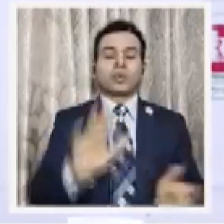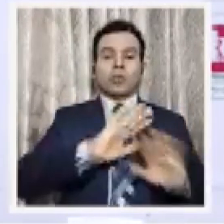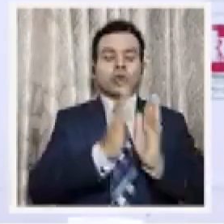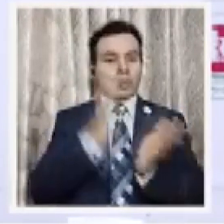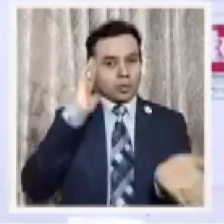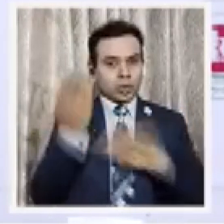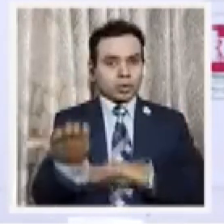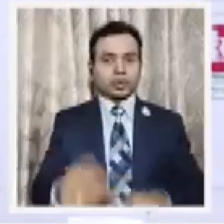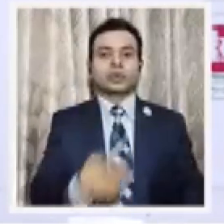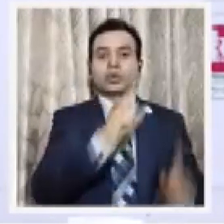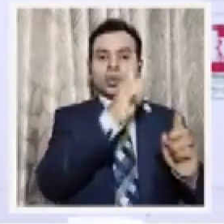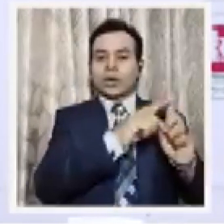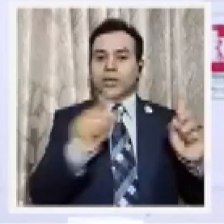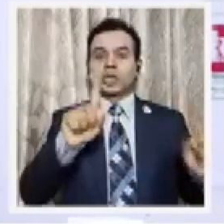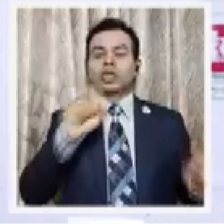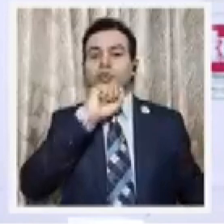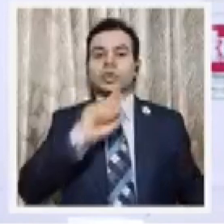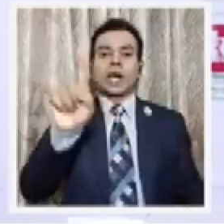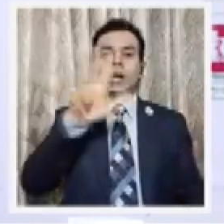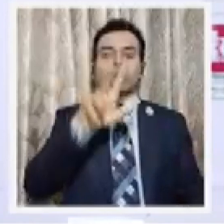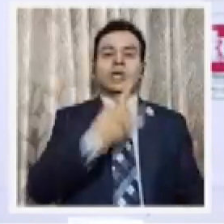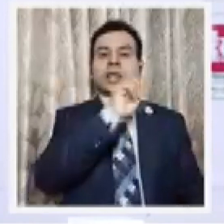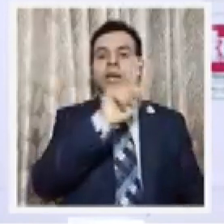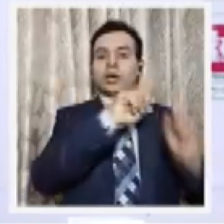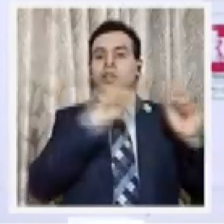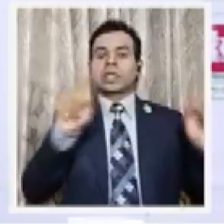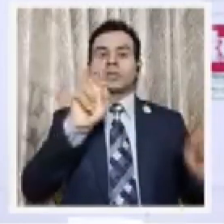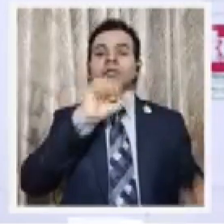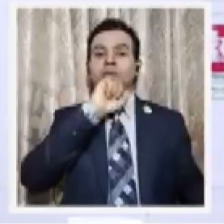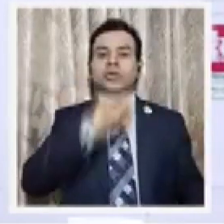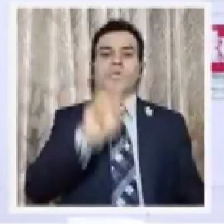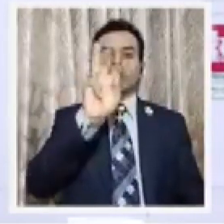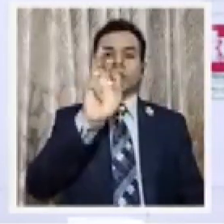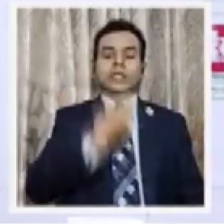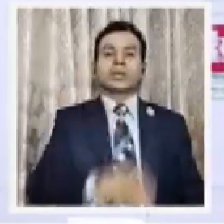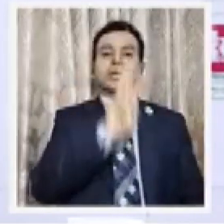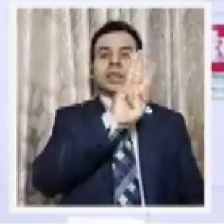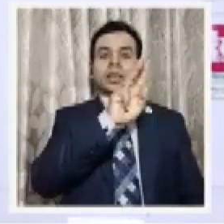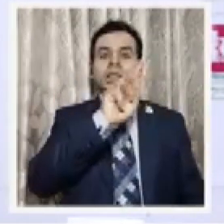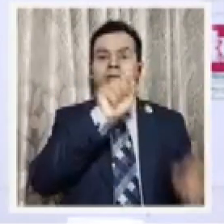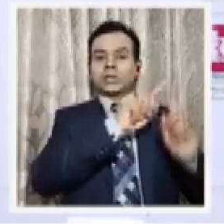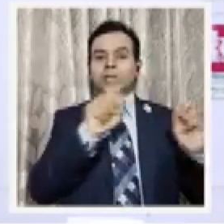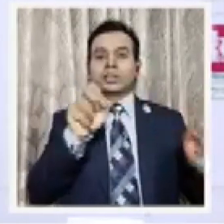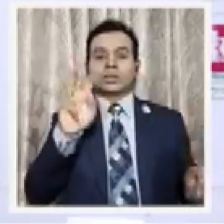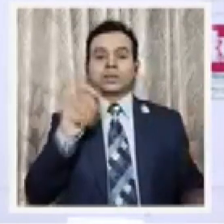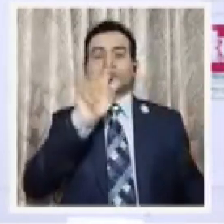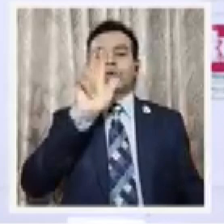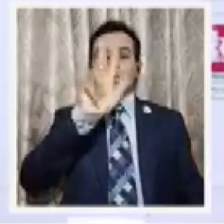81 থেকে 90 বছরের 1 জন। এ পর্যন্ত বয়স বিভাজনে মোট মৃত্যুর সংখ্যা 0 থেকে 10 বছরের 18 জন,